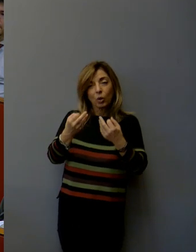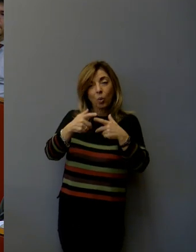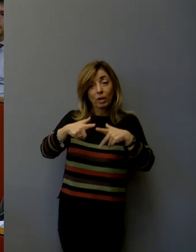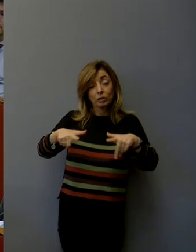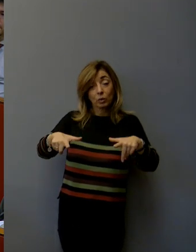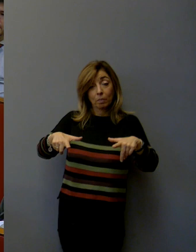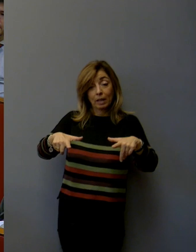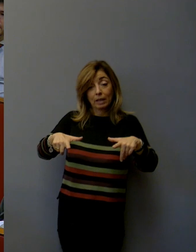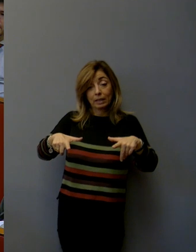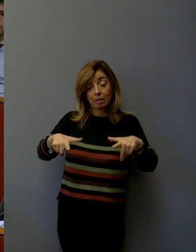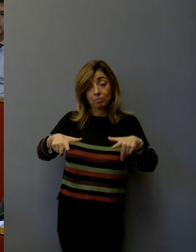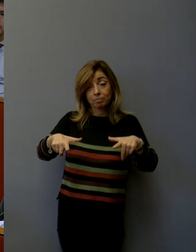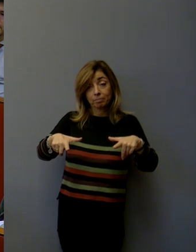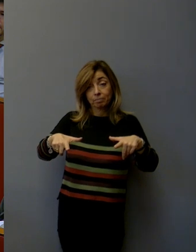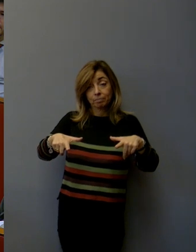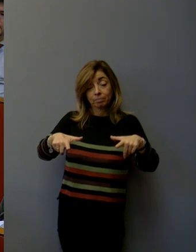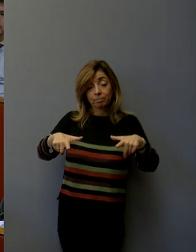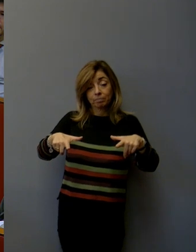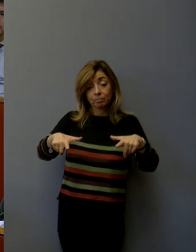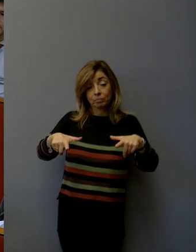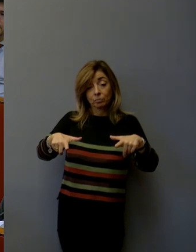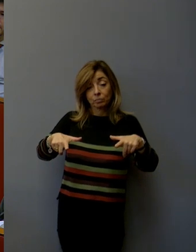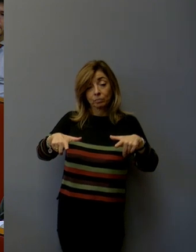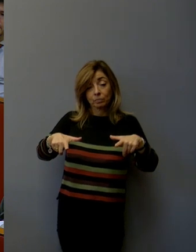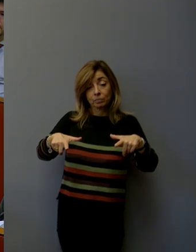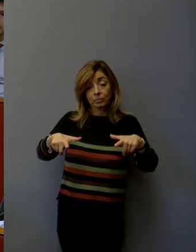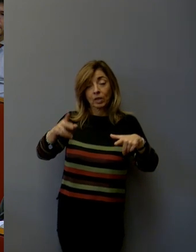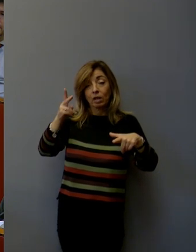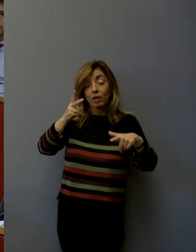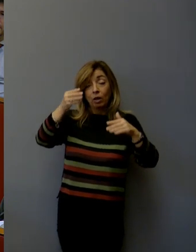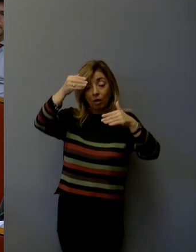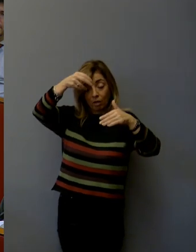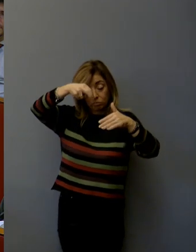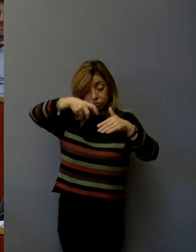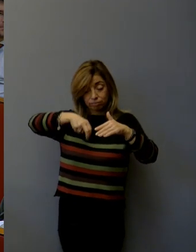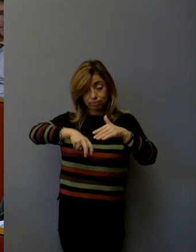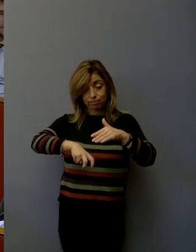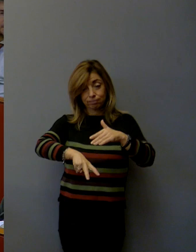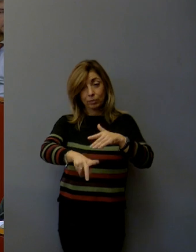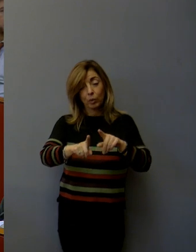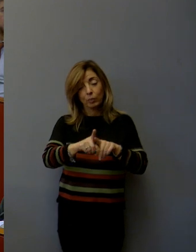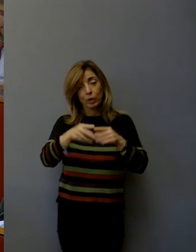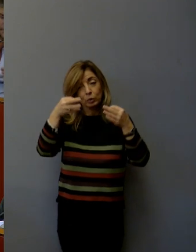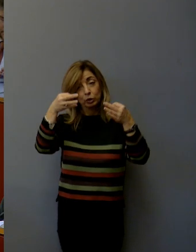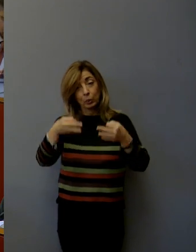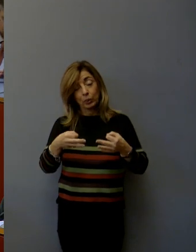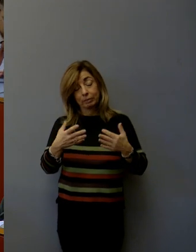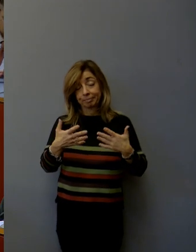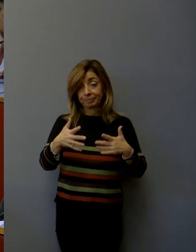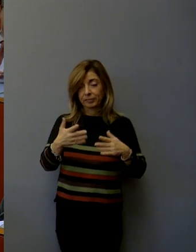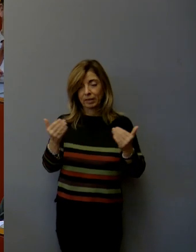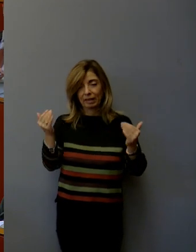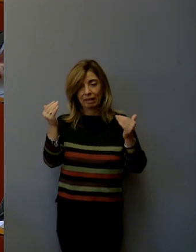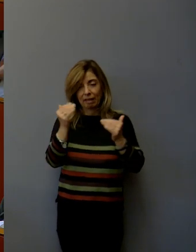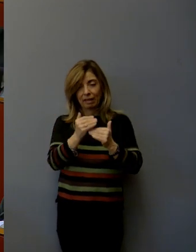perché il transito in nel sottopassaggio non è dei più sicuri quando sono state chiuse tutte le attività commerciali